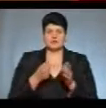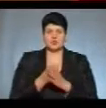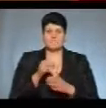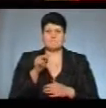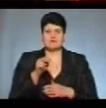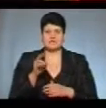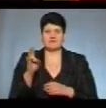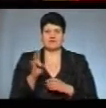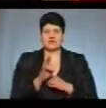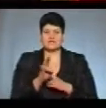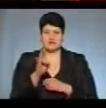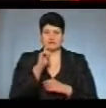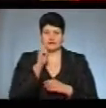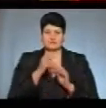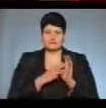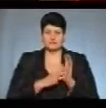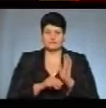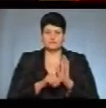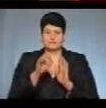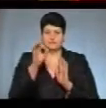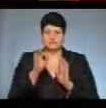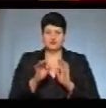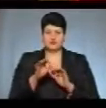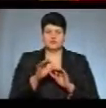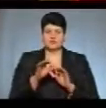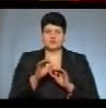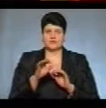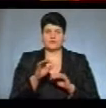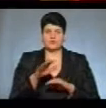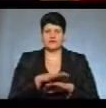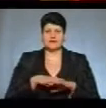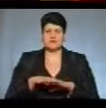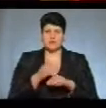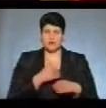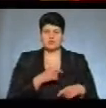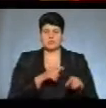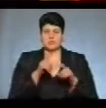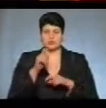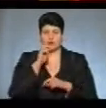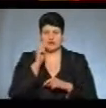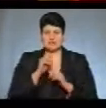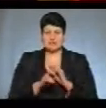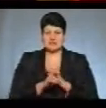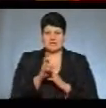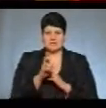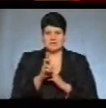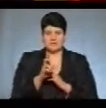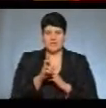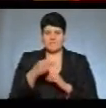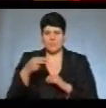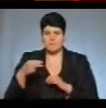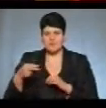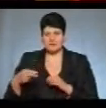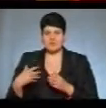церкви України. 86% населення, яке хоче перейти до Української церкви. А по підписах